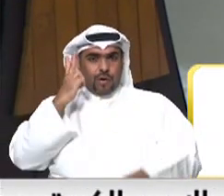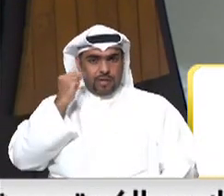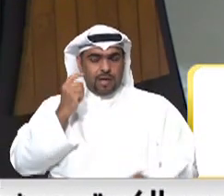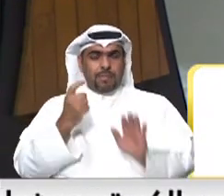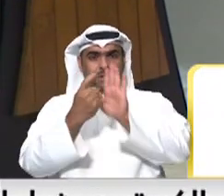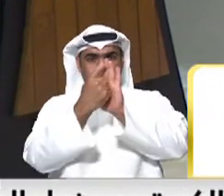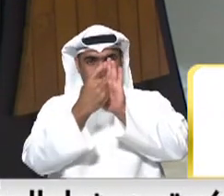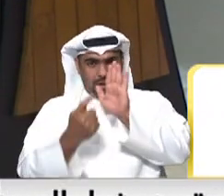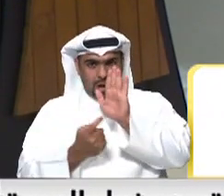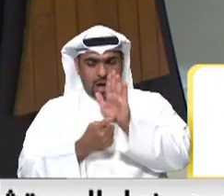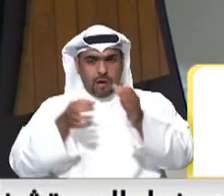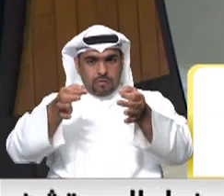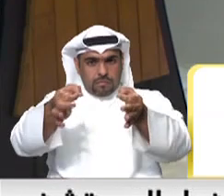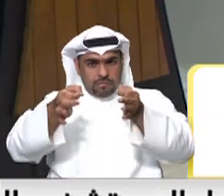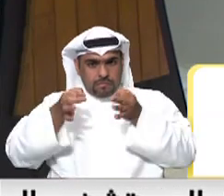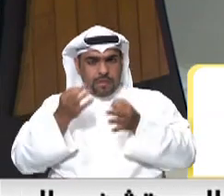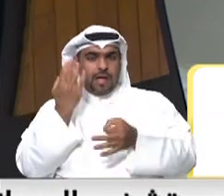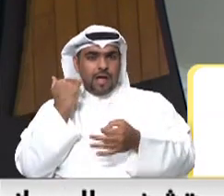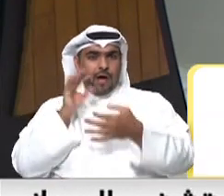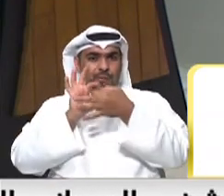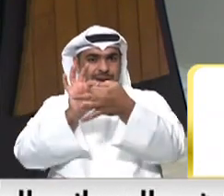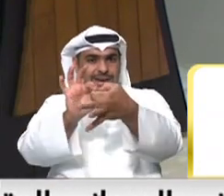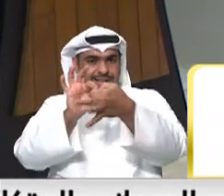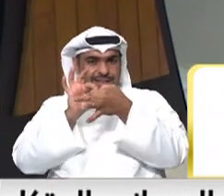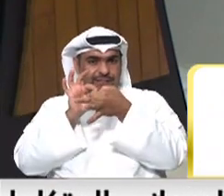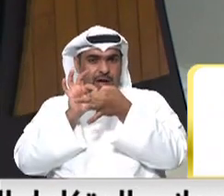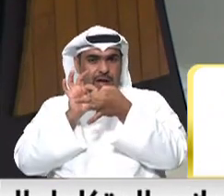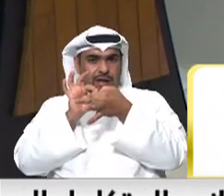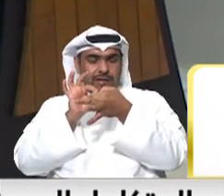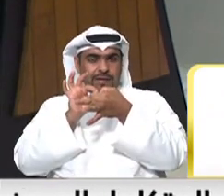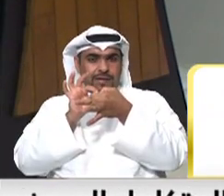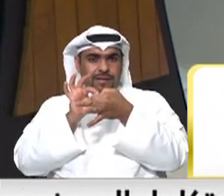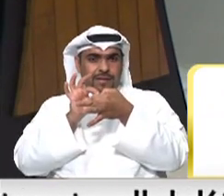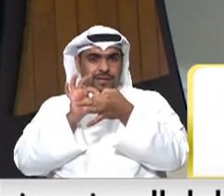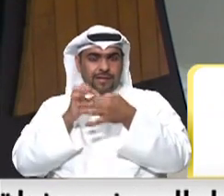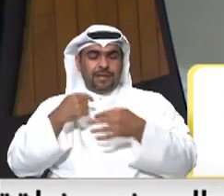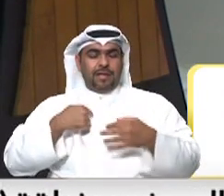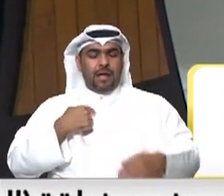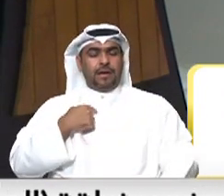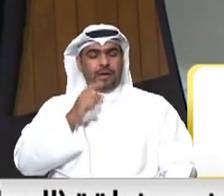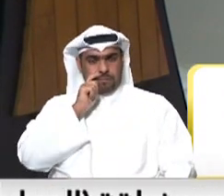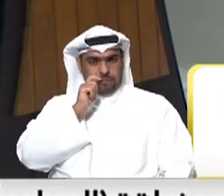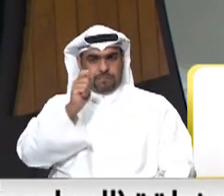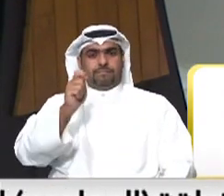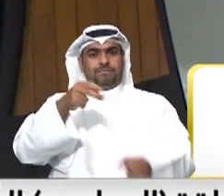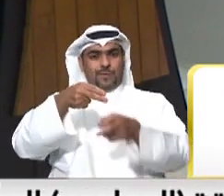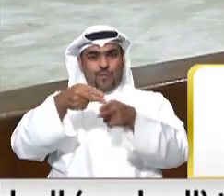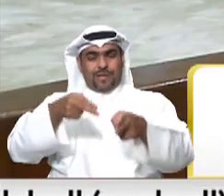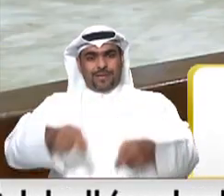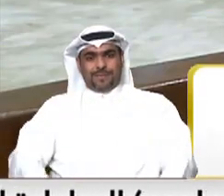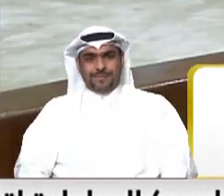القانون وفق الأطر الصحيحة ونحن نثق بذلك.